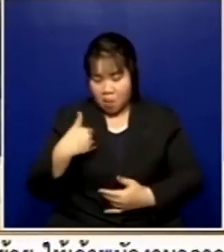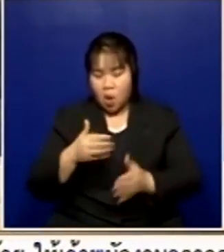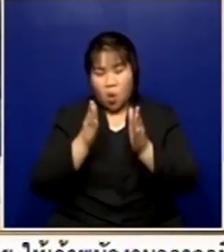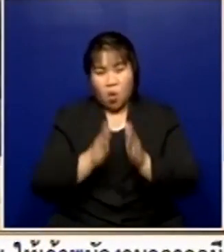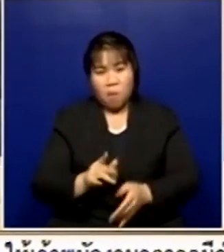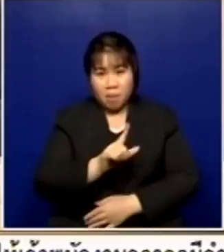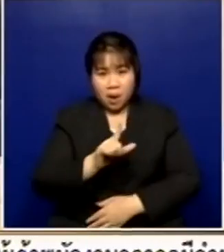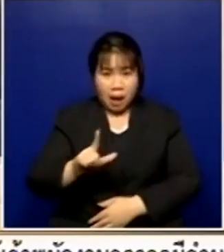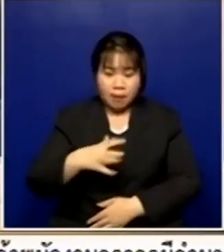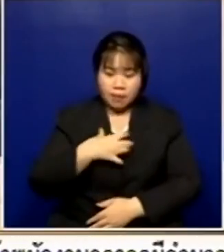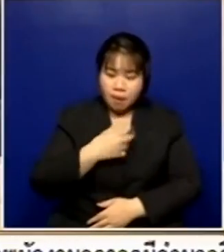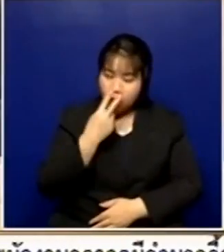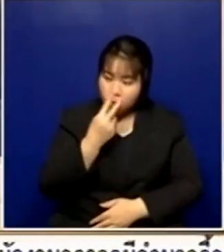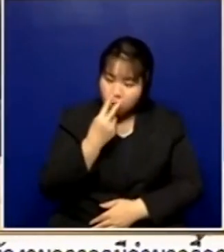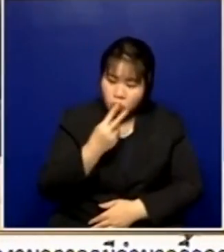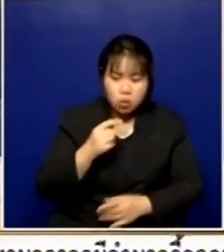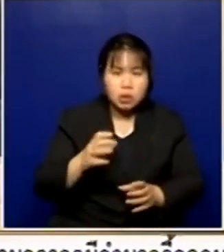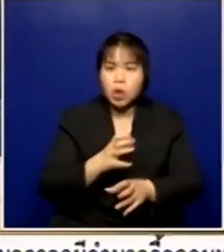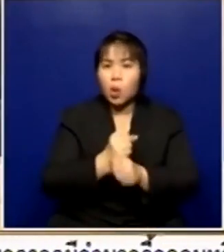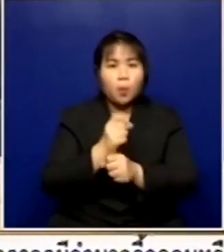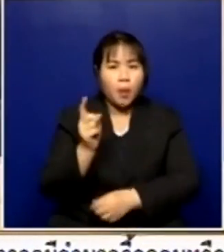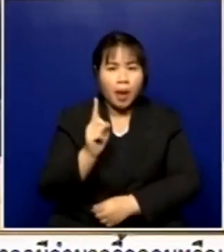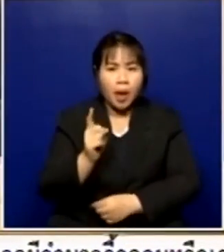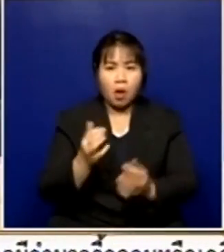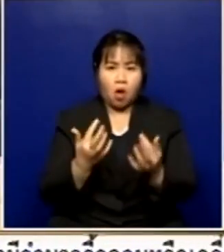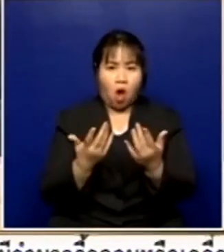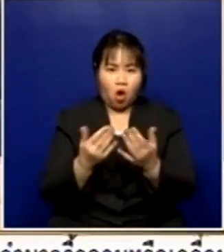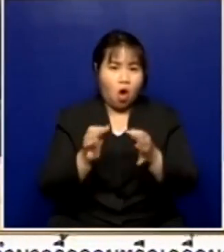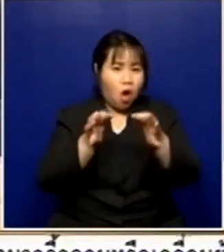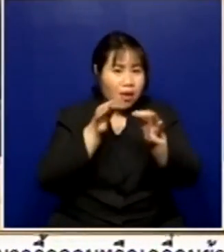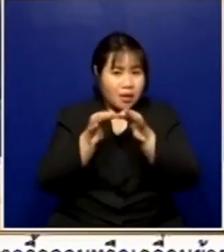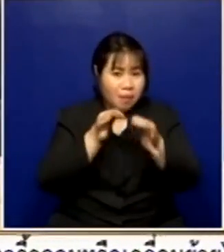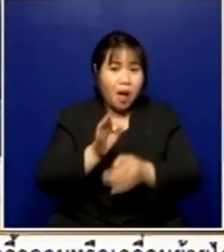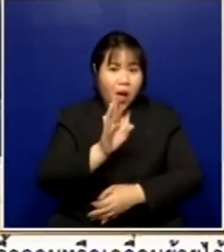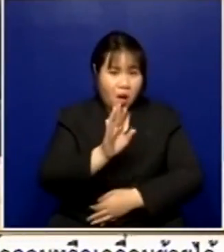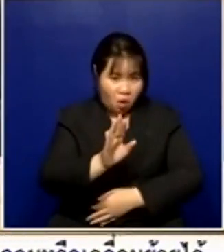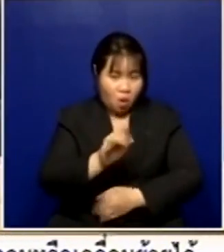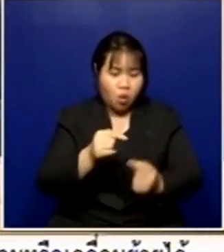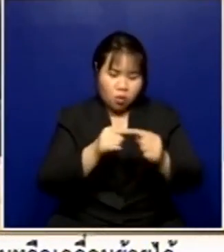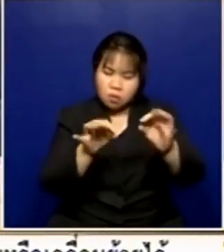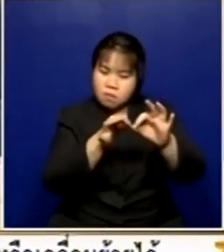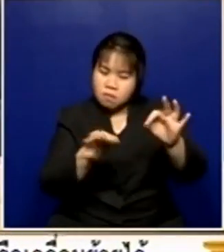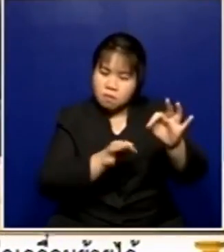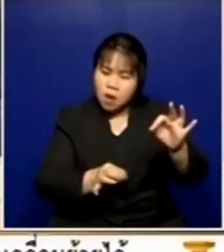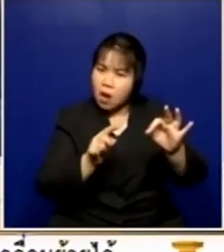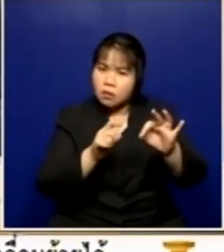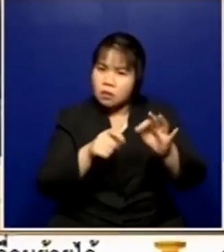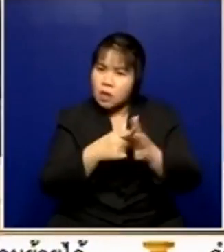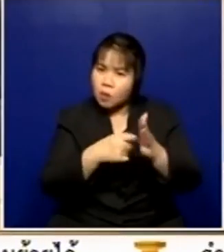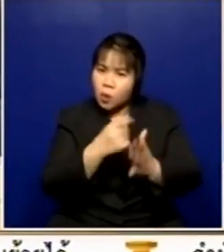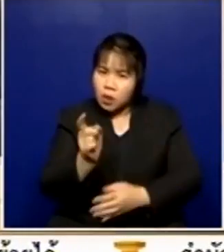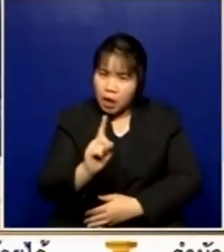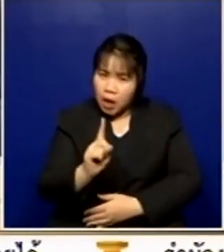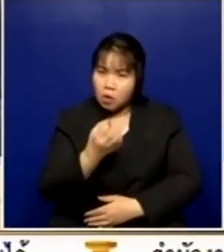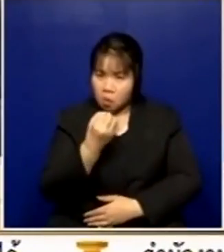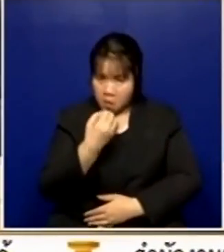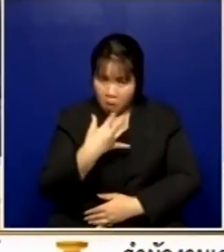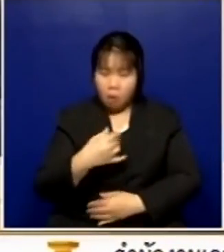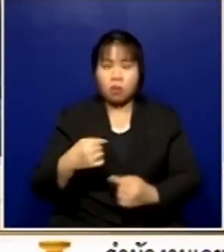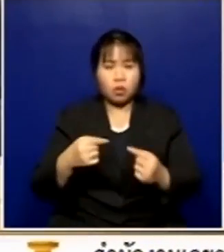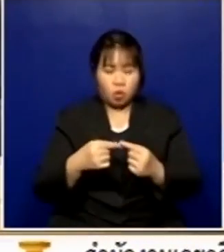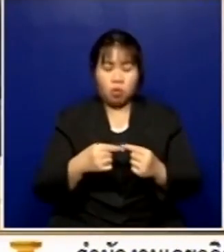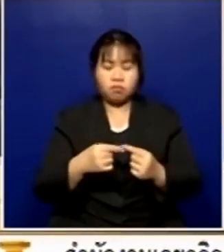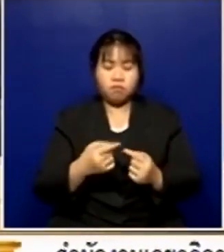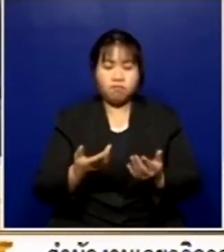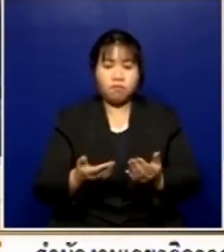ล้านคนที่กำลังติดตามอยู่และกำลังรอฟังคำอธิบายในทางเนื้อหาในทางเหตุผลของหลักการ